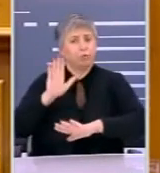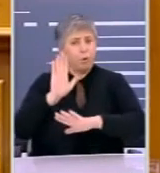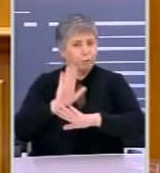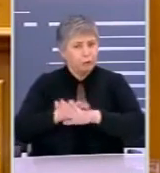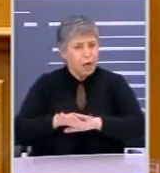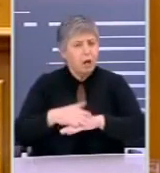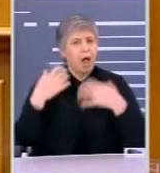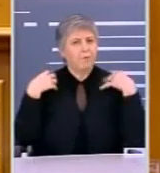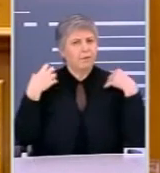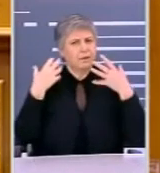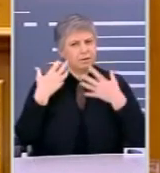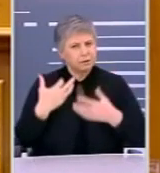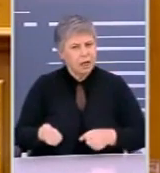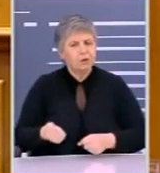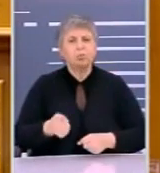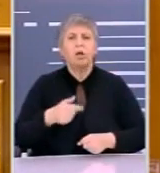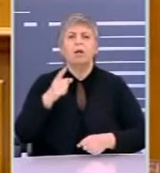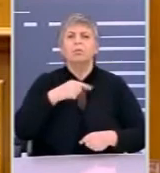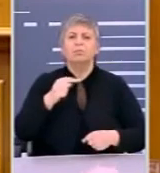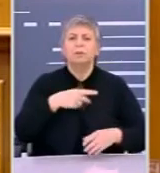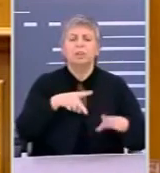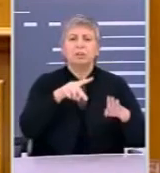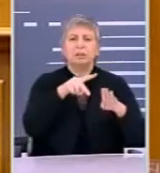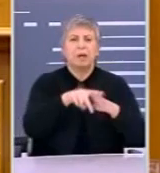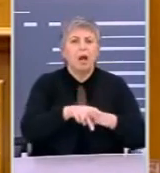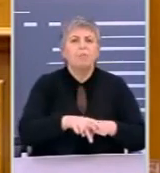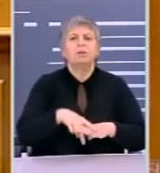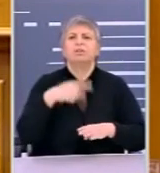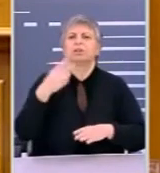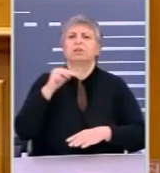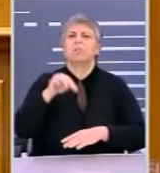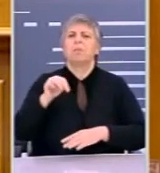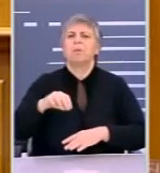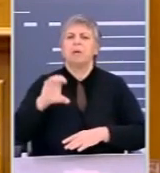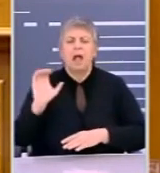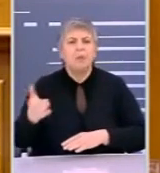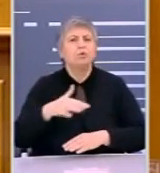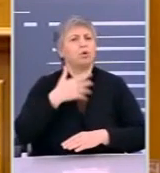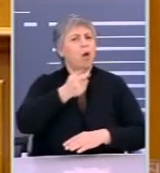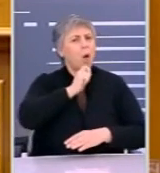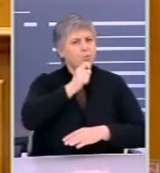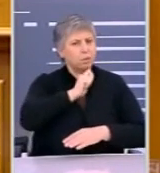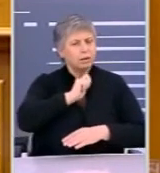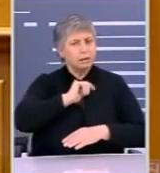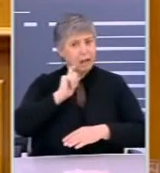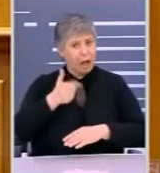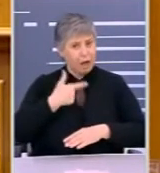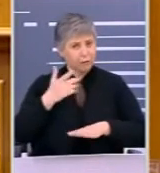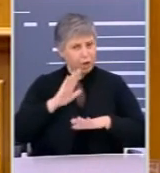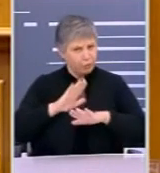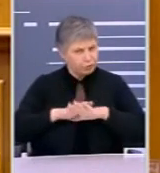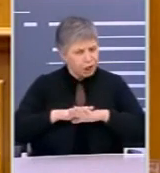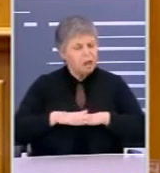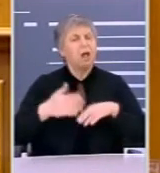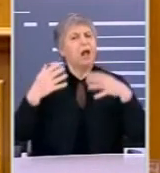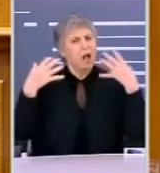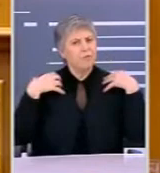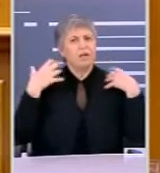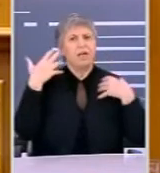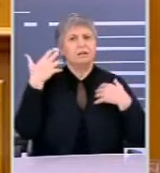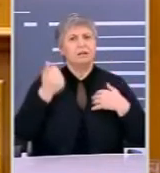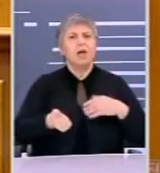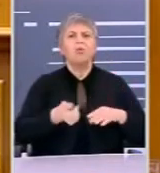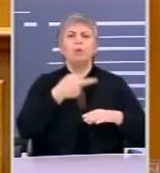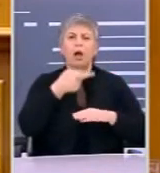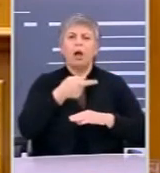τραπεζών, είτε σε αυτούς των μέσων μαζικής ενημέρωσης, είτε τέλος στα πρόσωπα του πολιτικού συστήματος. Να είστε σίγουροι ότι μετά την